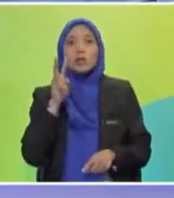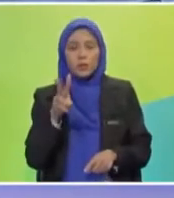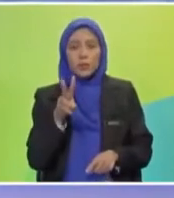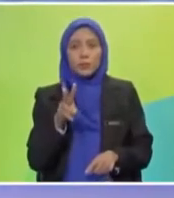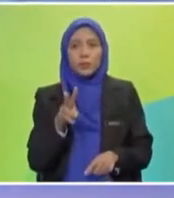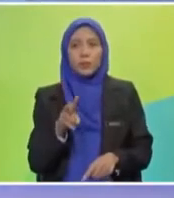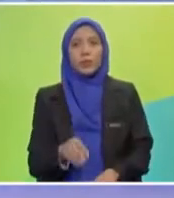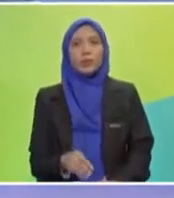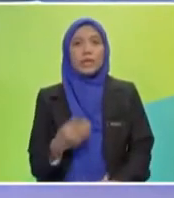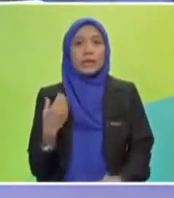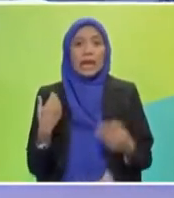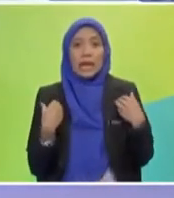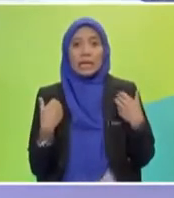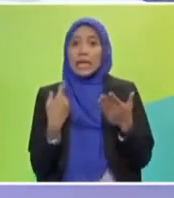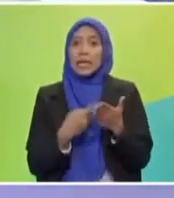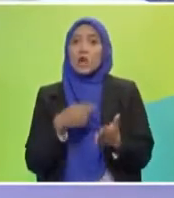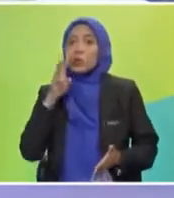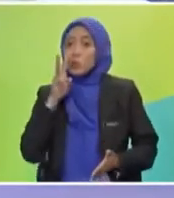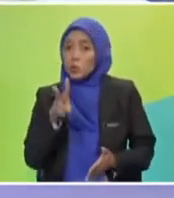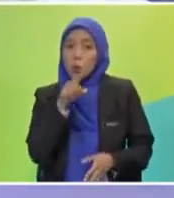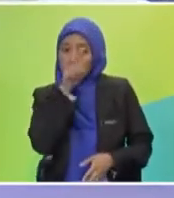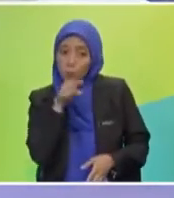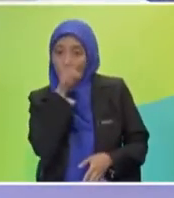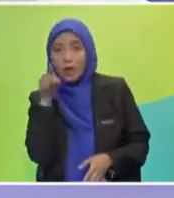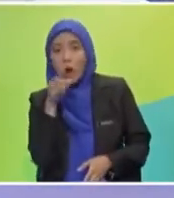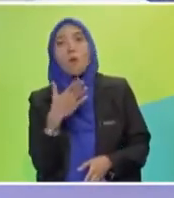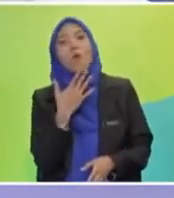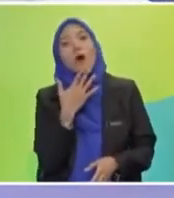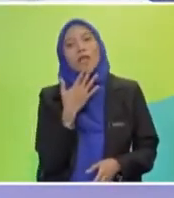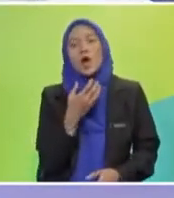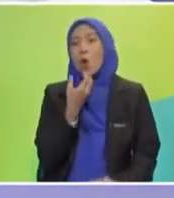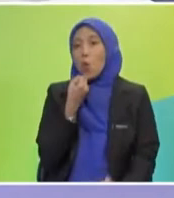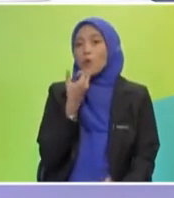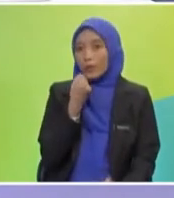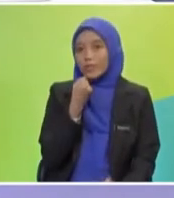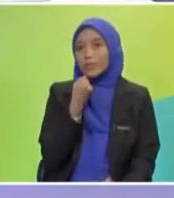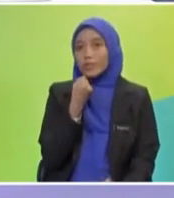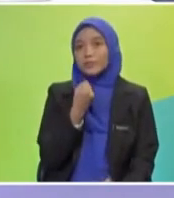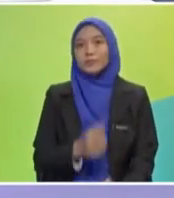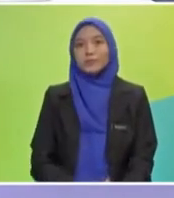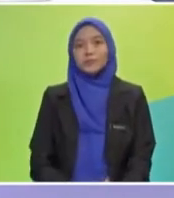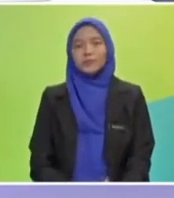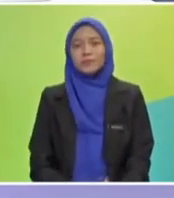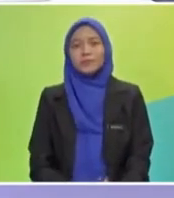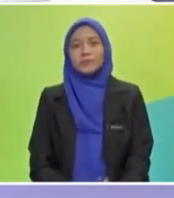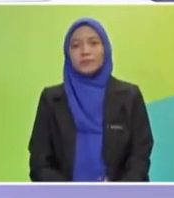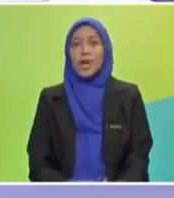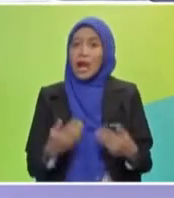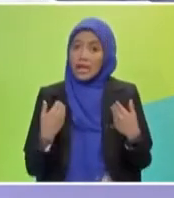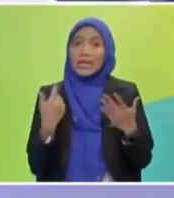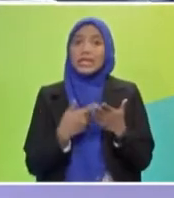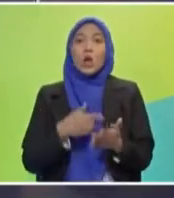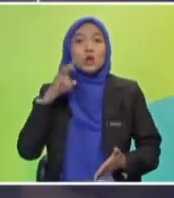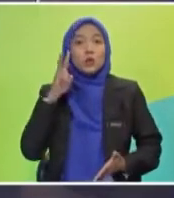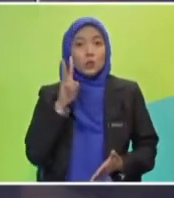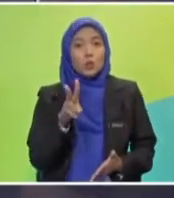kita ada 2 lagi butang yang berwarna orange Nisa. Kita ambil yang berwarna orange. Okey, kemudian kita ada dua lagi